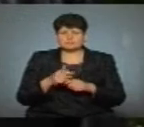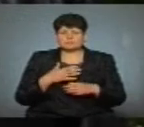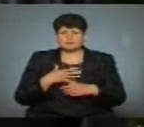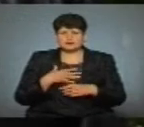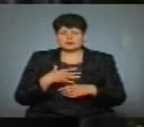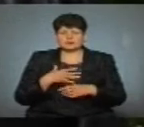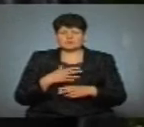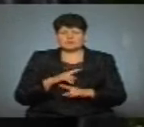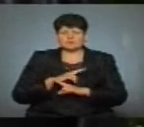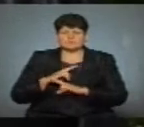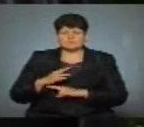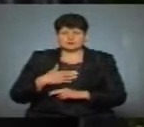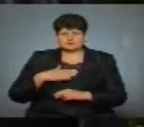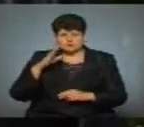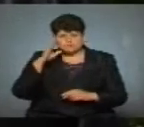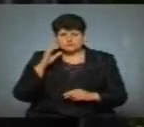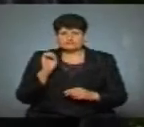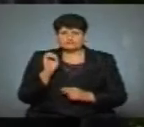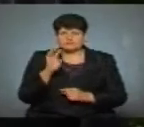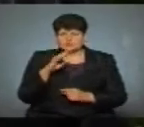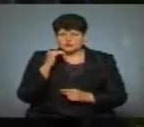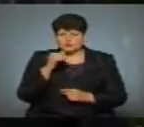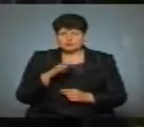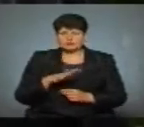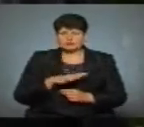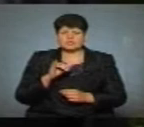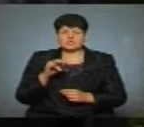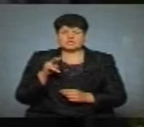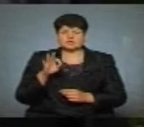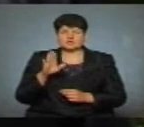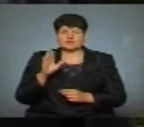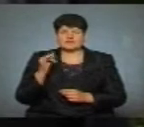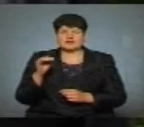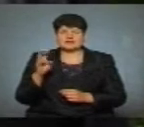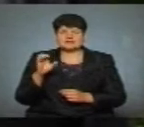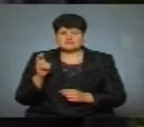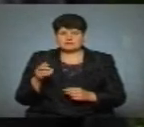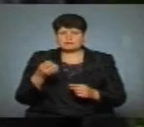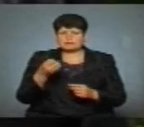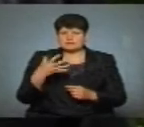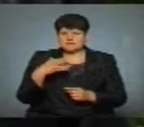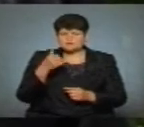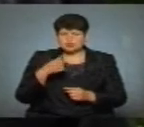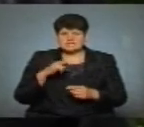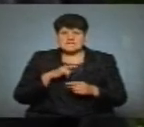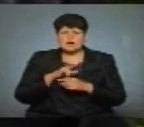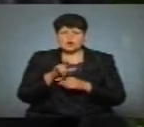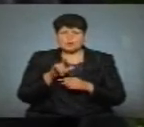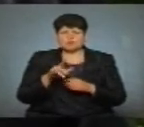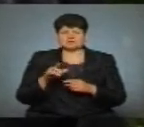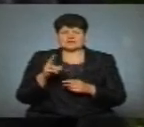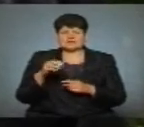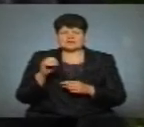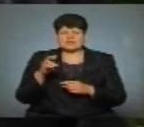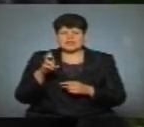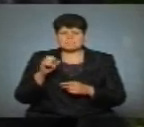хлопців, як ви вже знаєте, в 2014 році був Іловайськ, потім в 2015-му аеропорт Дебальцево. Все